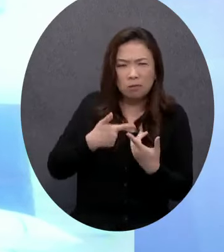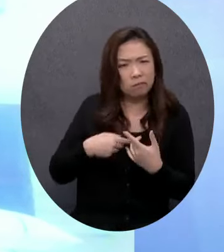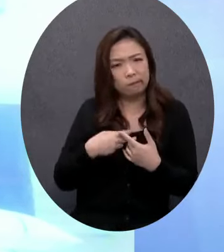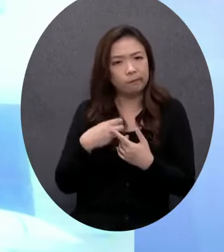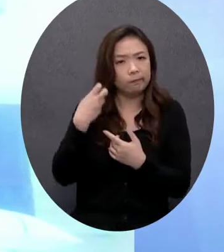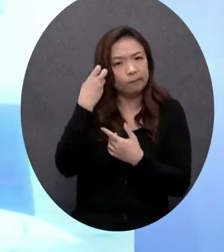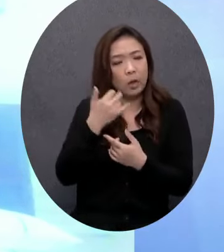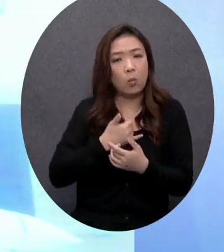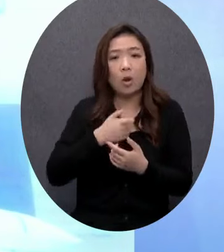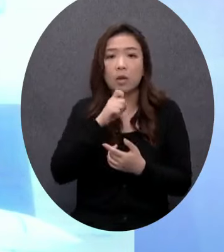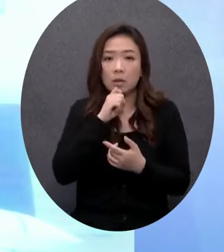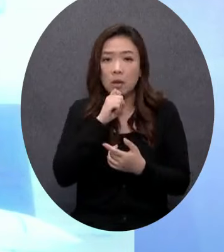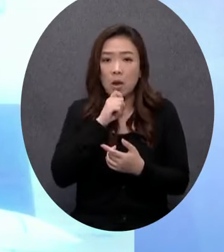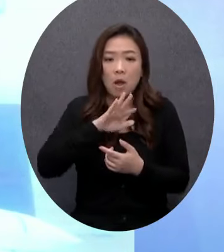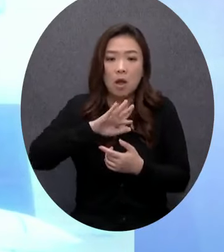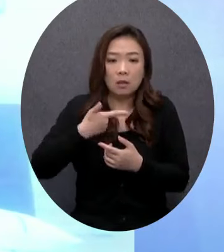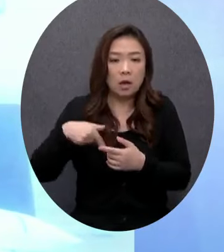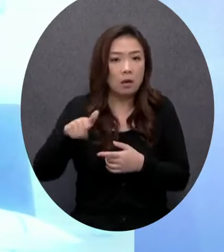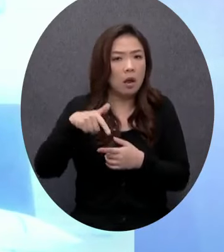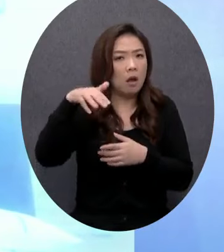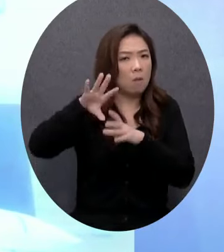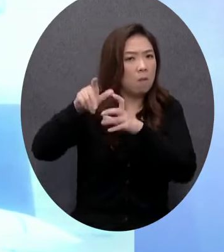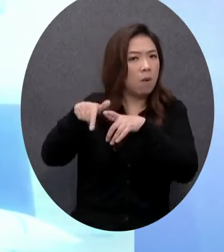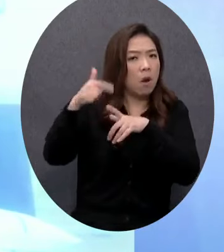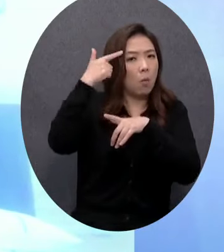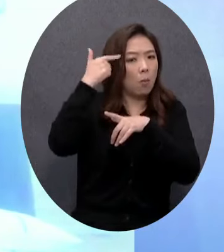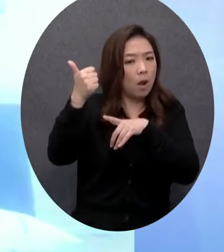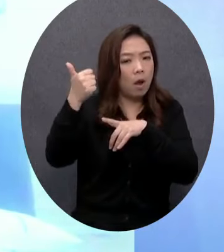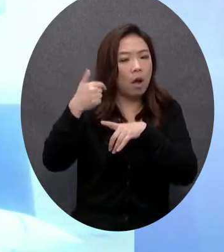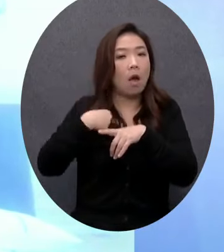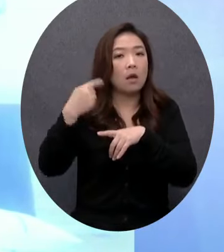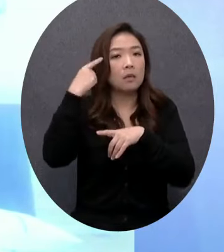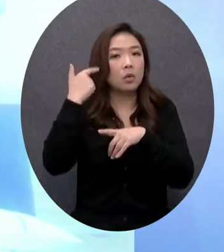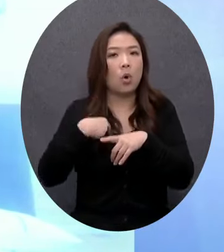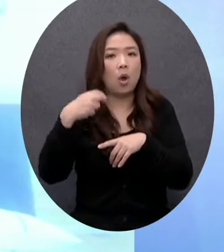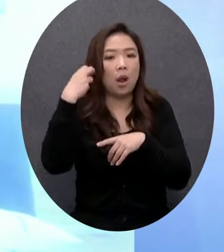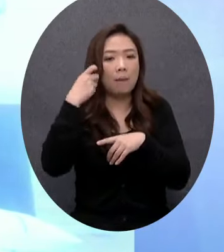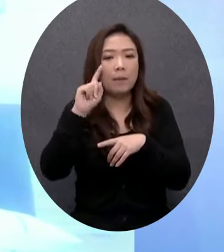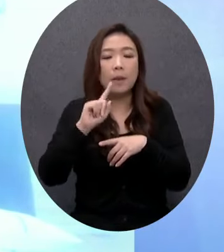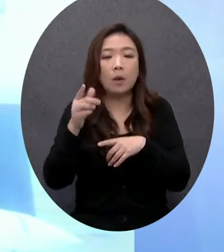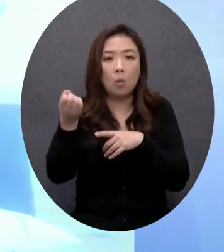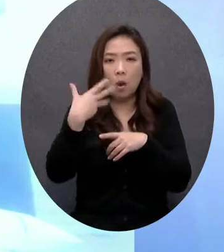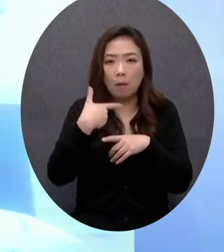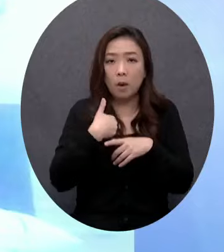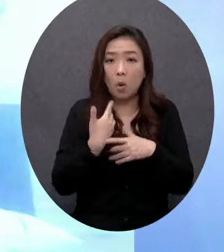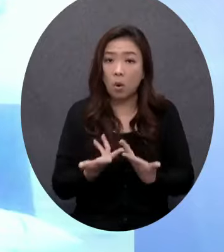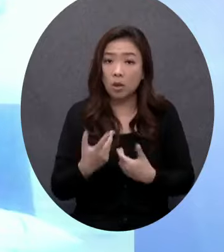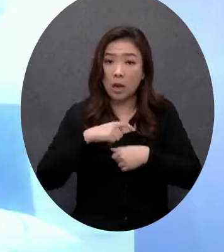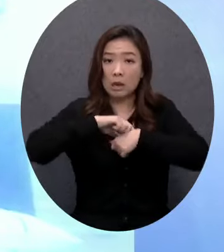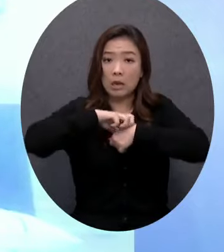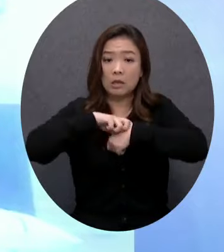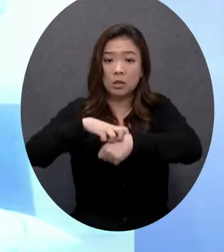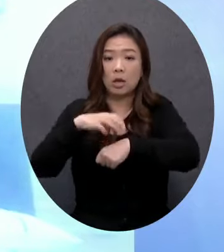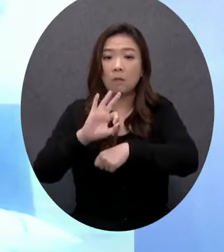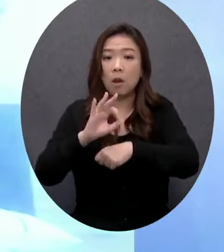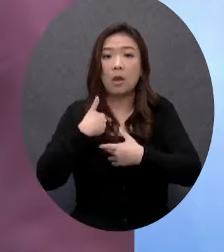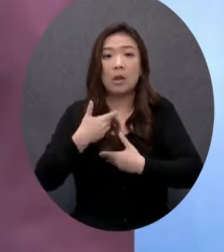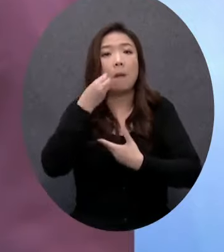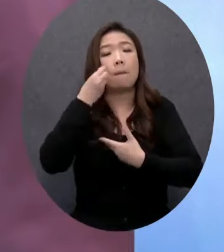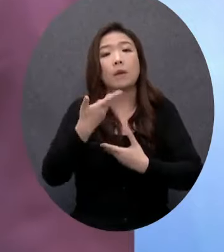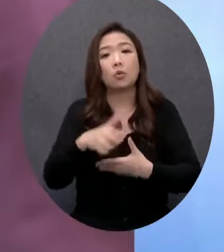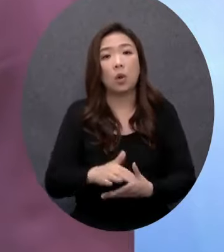怀疑的意思，然后他们也很聪明，他知道我在想什么，然后他就跟我说，我现在没有抓你，已经是法外开恩